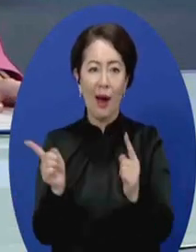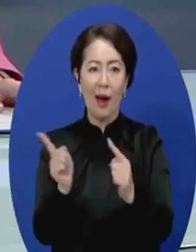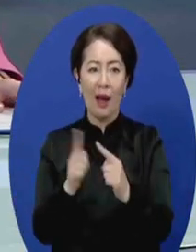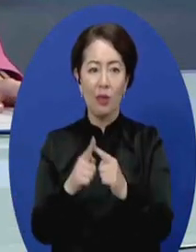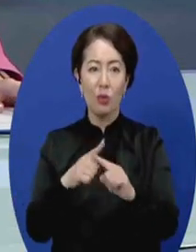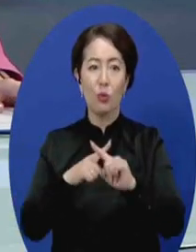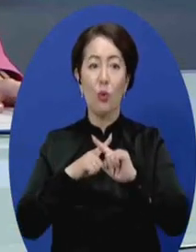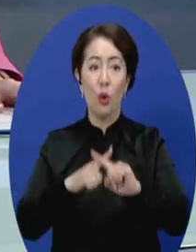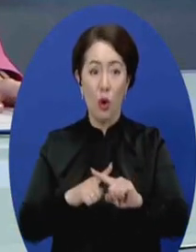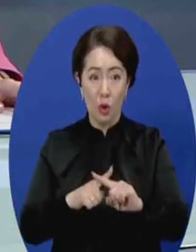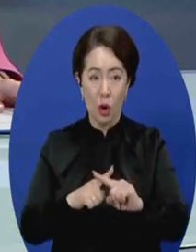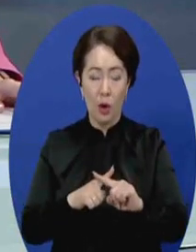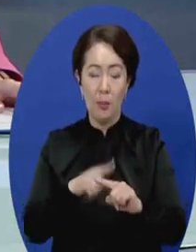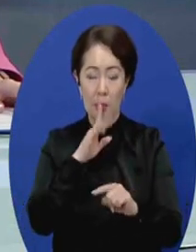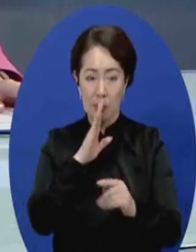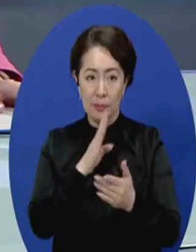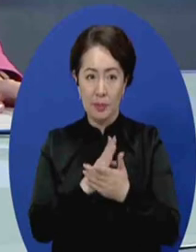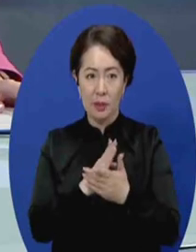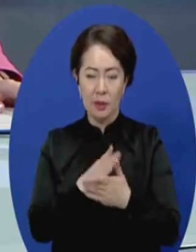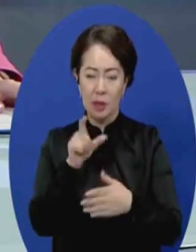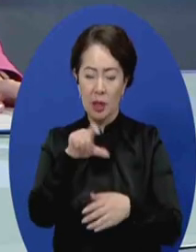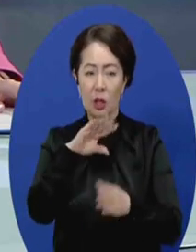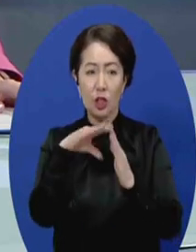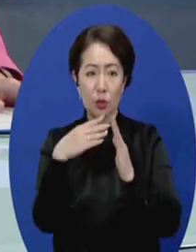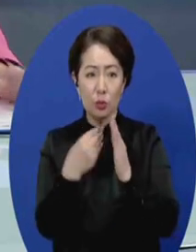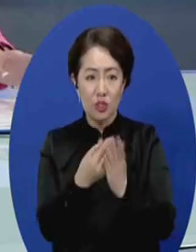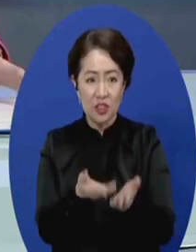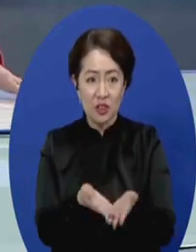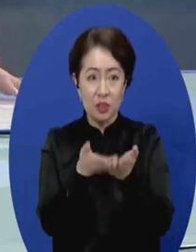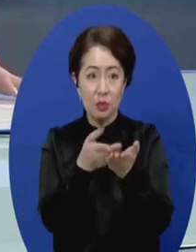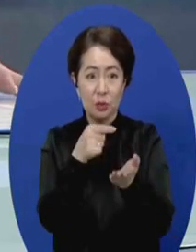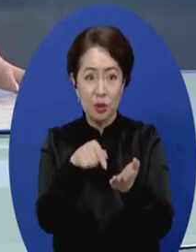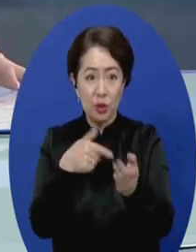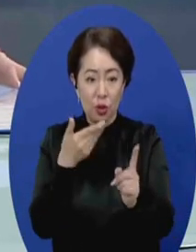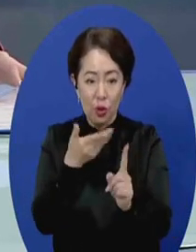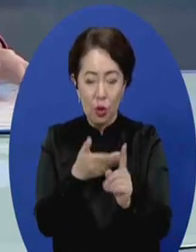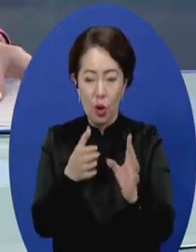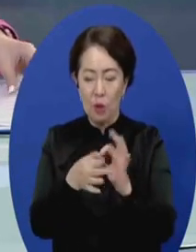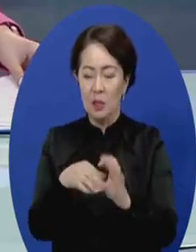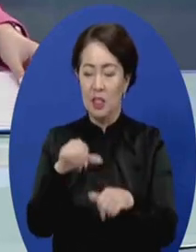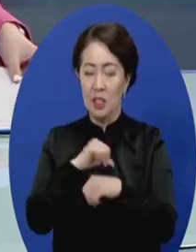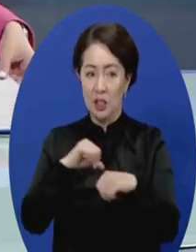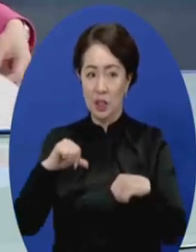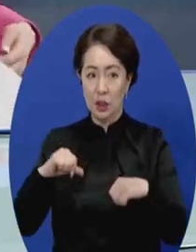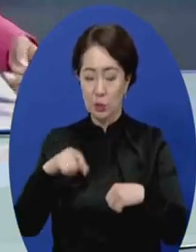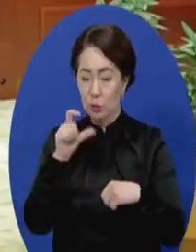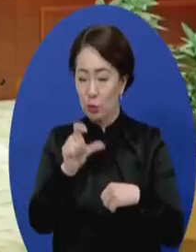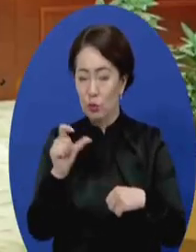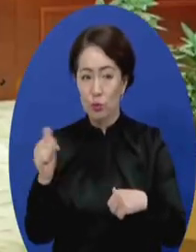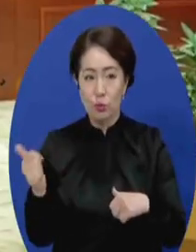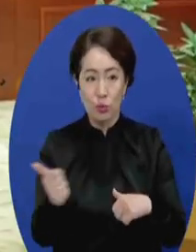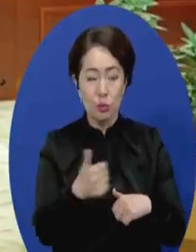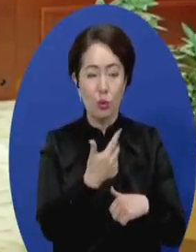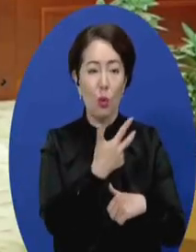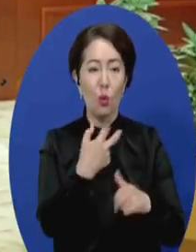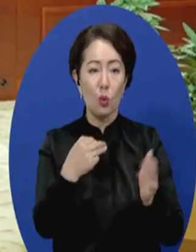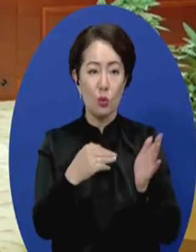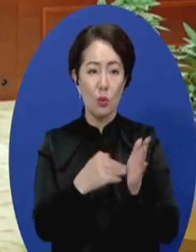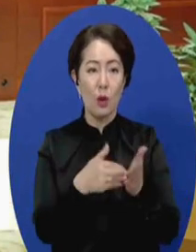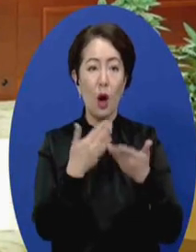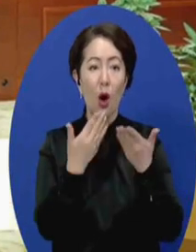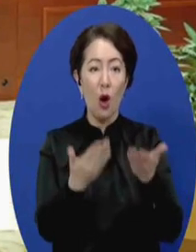өрхүүдэд дэмжлэг үзүүлэх зорилгоор иргэн бүрт 300 сая төгрөг олгохоор шийдвэрлэж байгааг засгийн газар мэдээллээ.